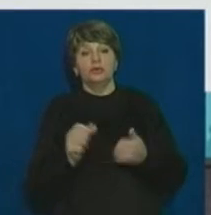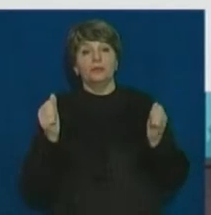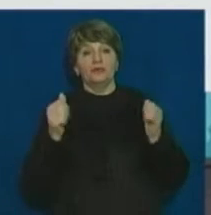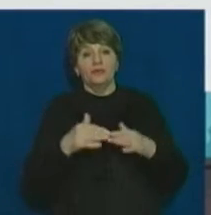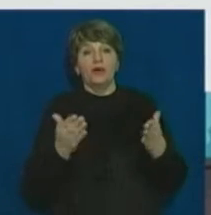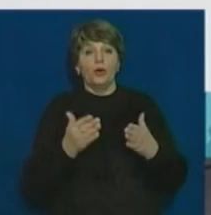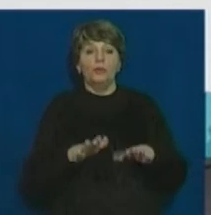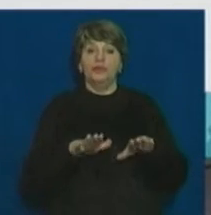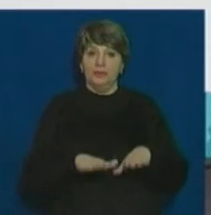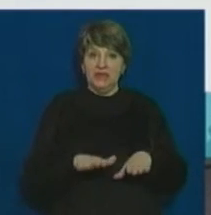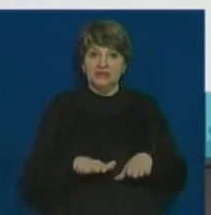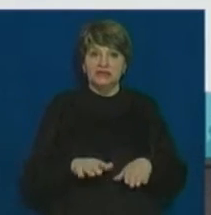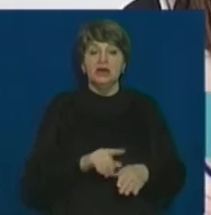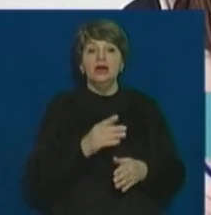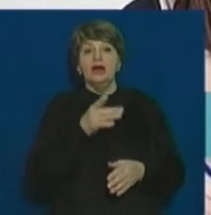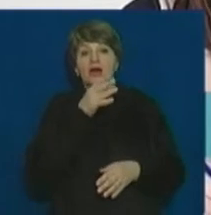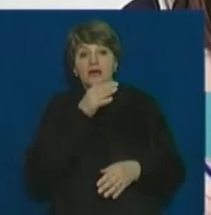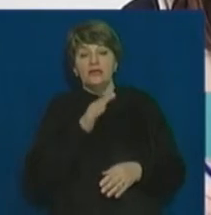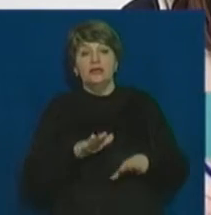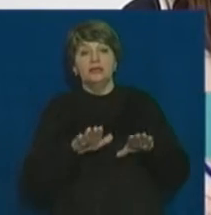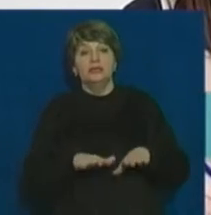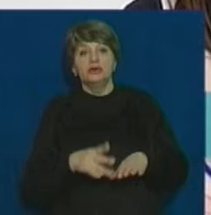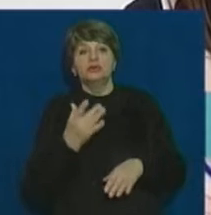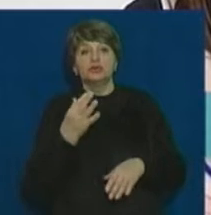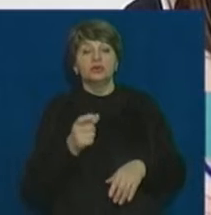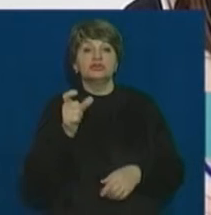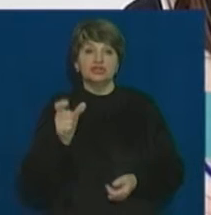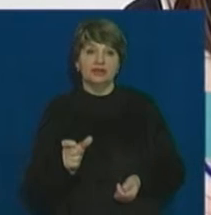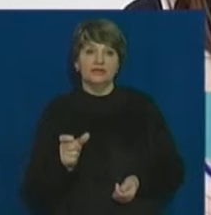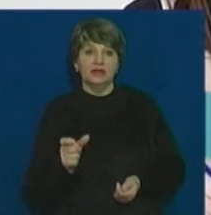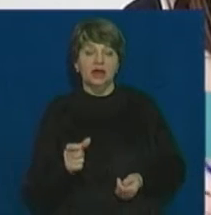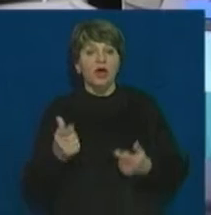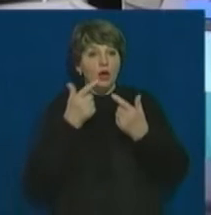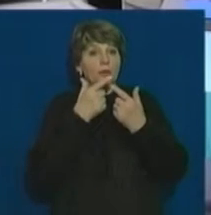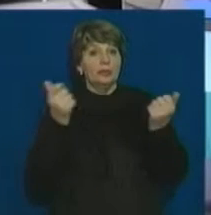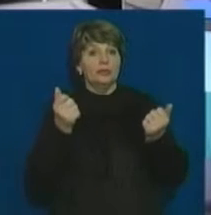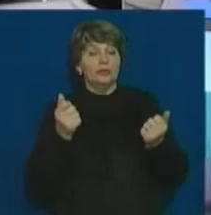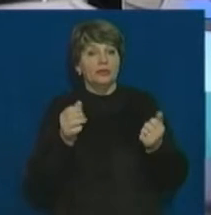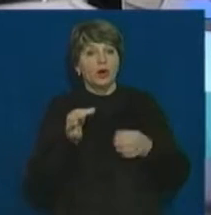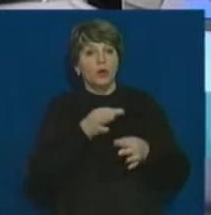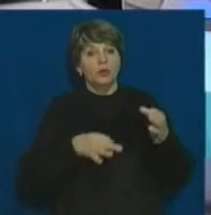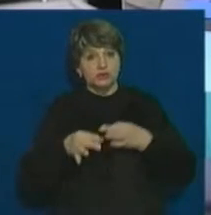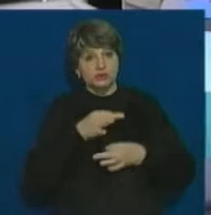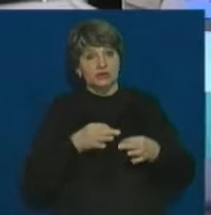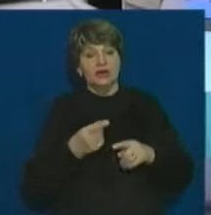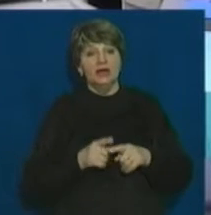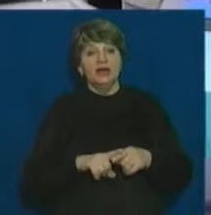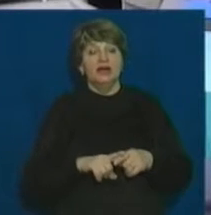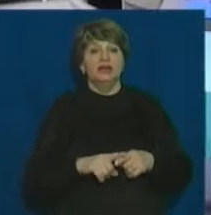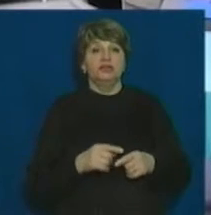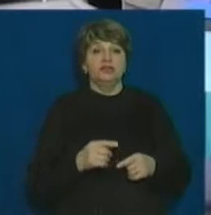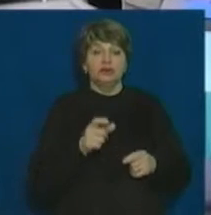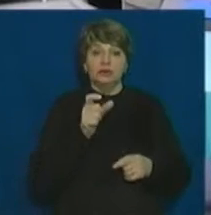конкретному місці, має бути певна визначена кількість містян тощо. А публічні консультації на сьогодні – це є та форма залучення громадян,